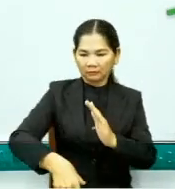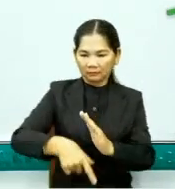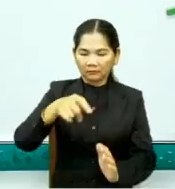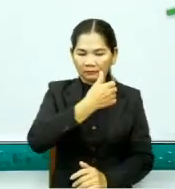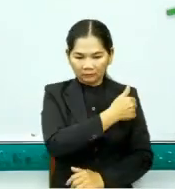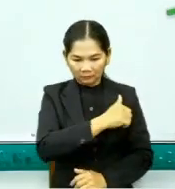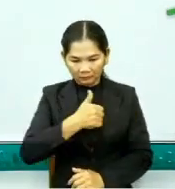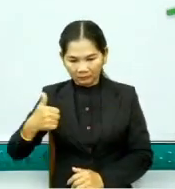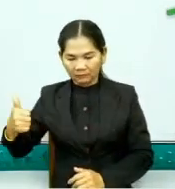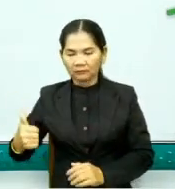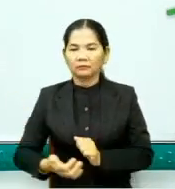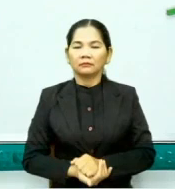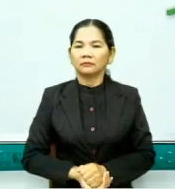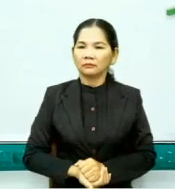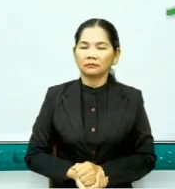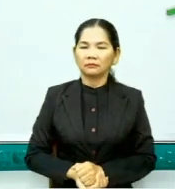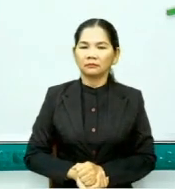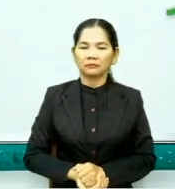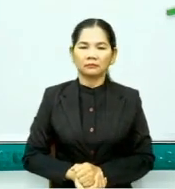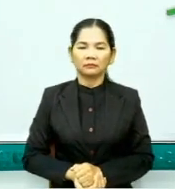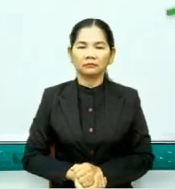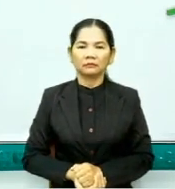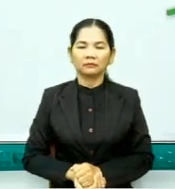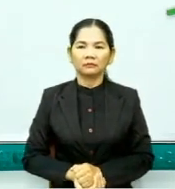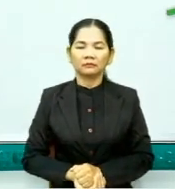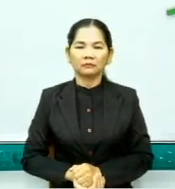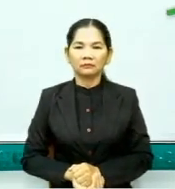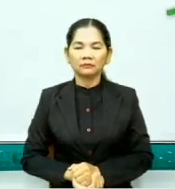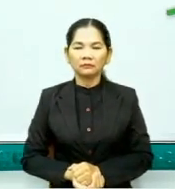ca sầm đánh